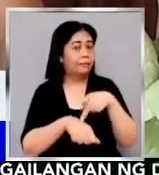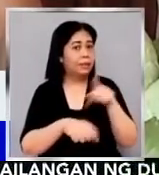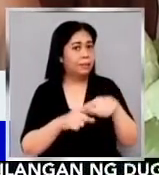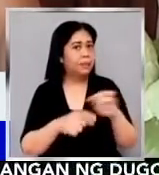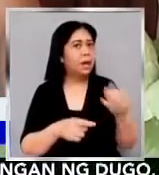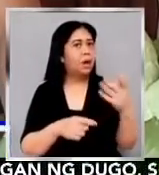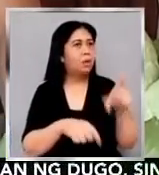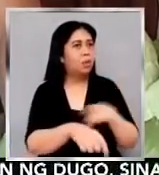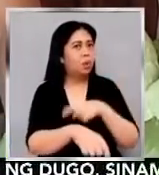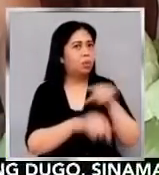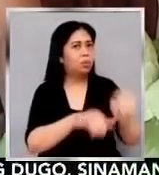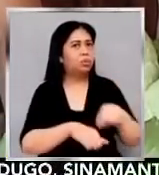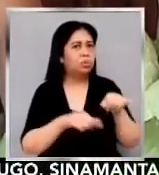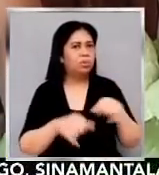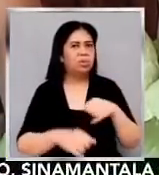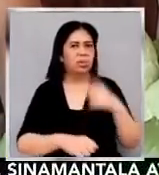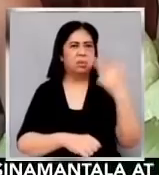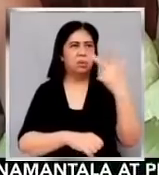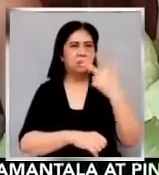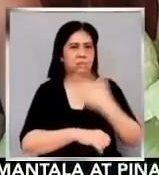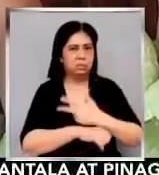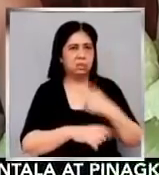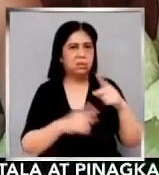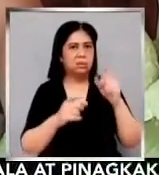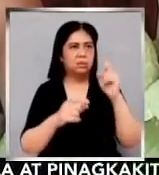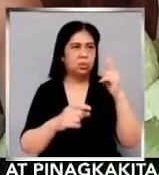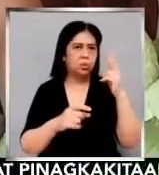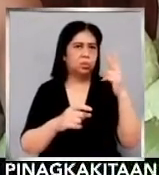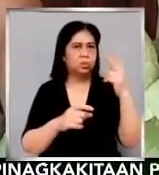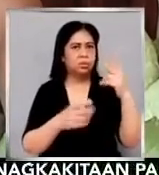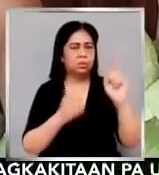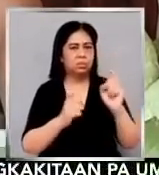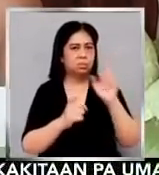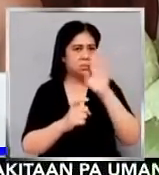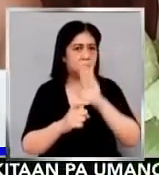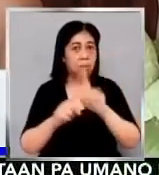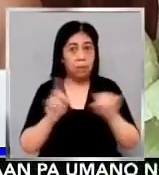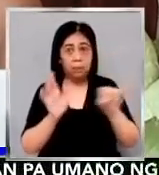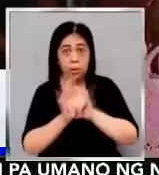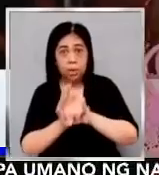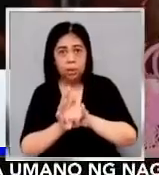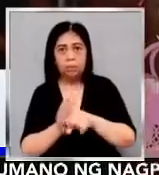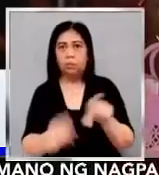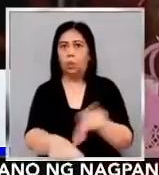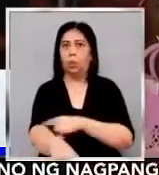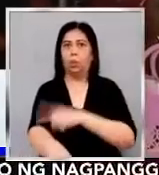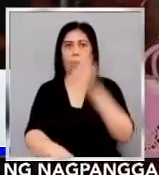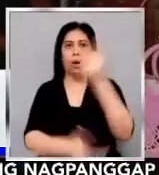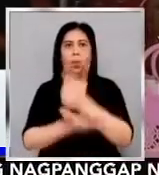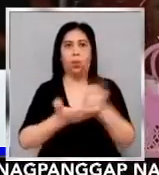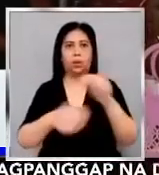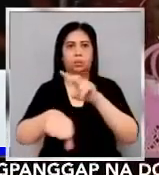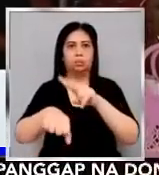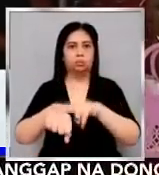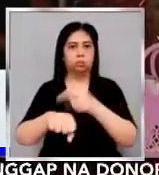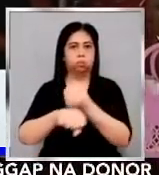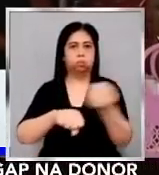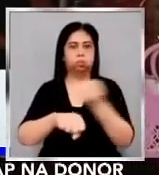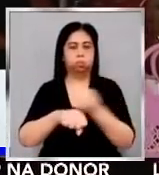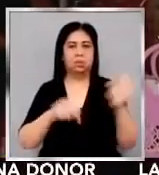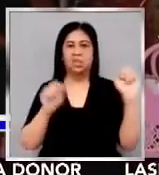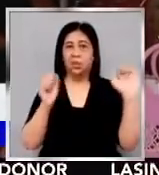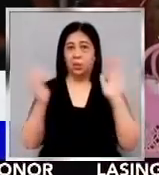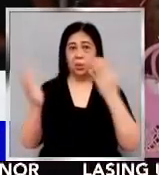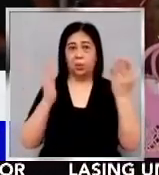Minsan ma'am, tatlo lang. Dalawa, tatlo. Pero pag imported? Maabot na isang linggo yan. Kung ikukumpara nga naman itong imported o